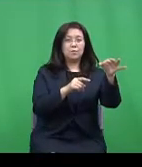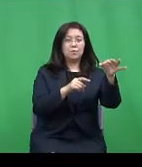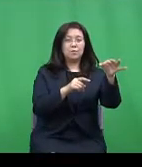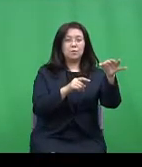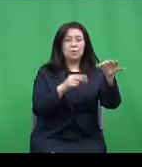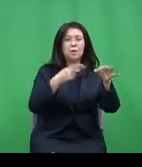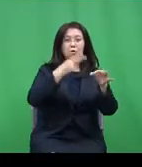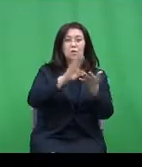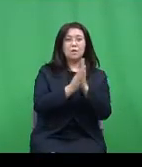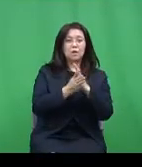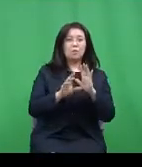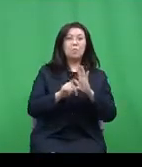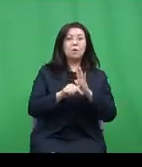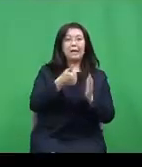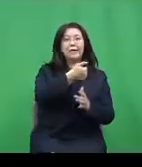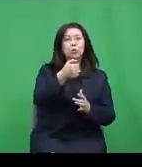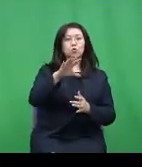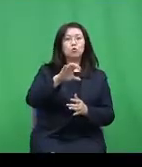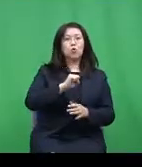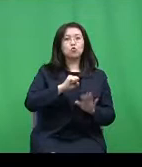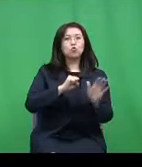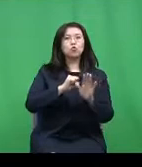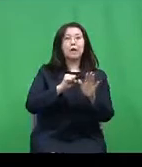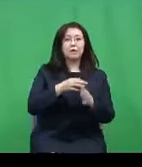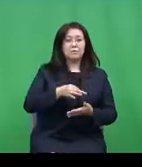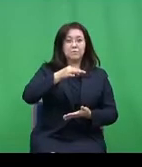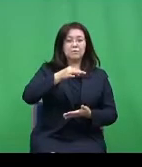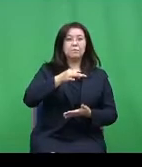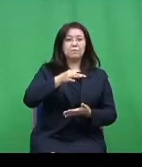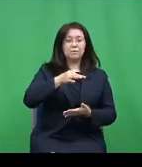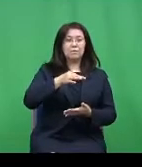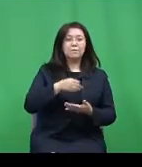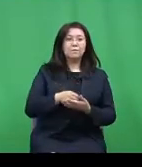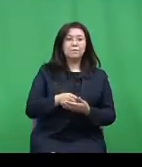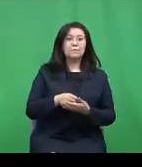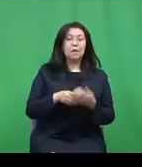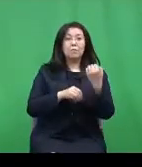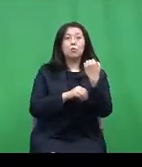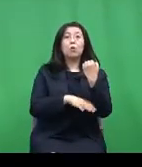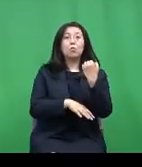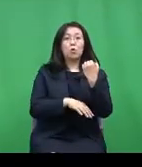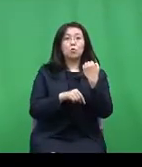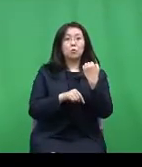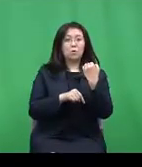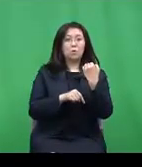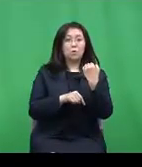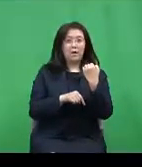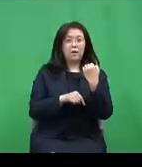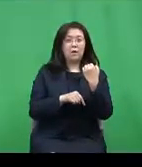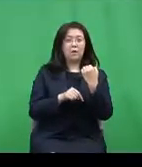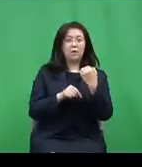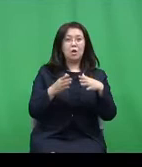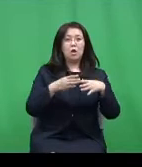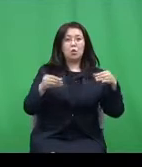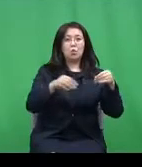、で富山県大体50億ぐらいと。でただこれもともとが